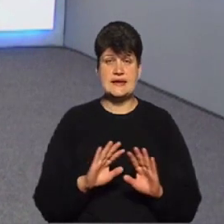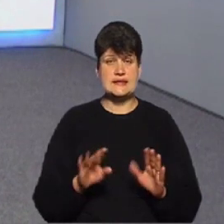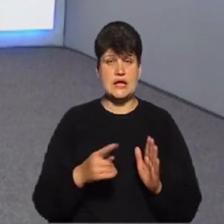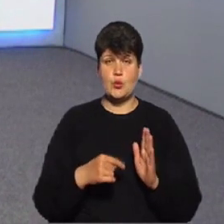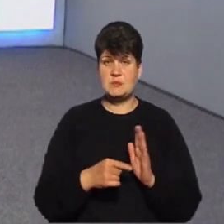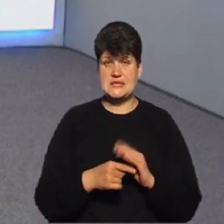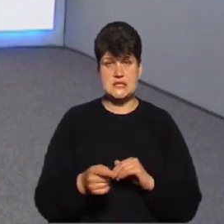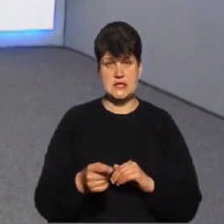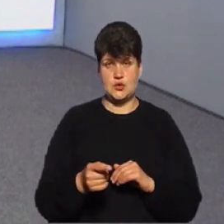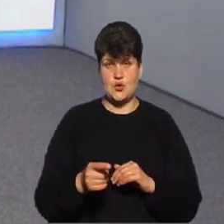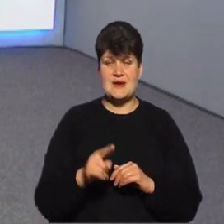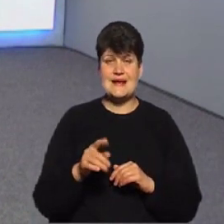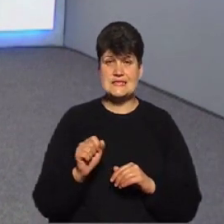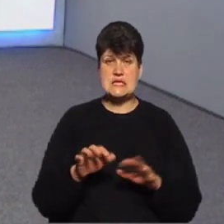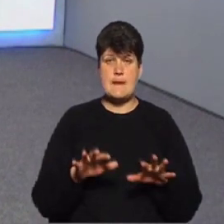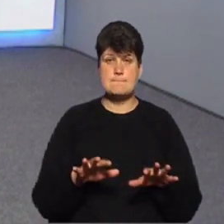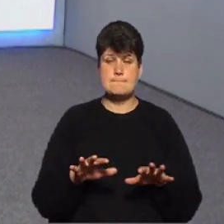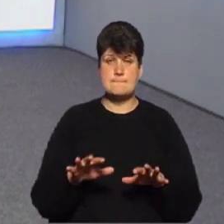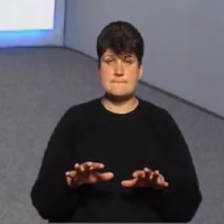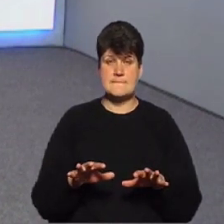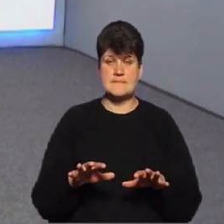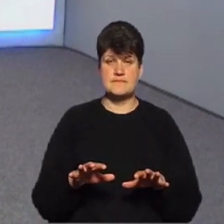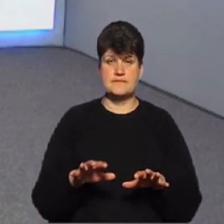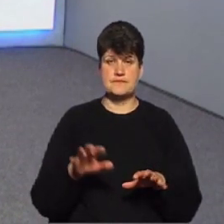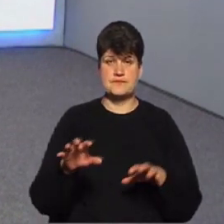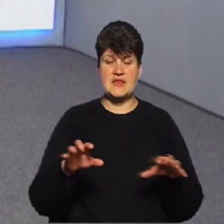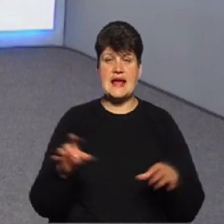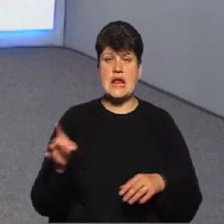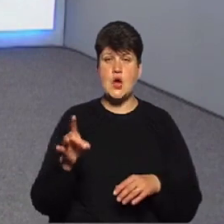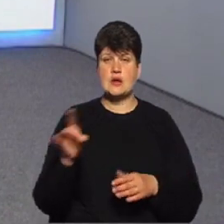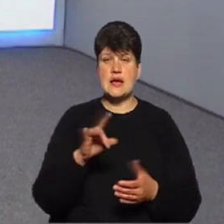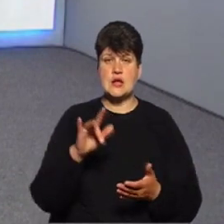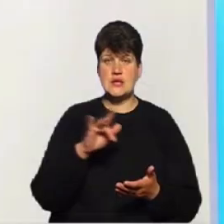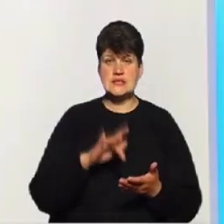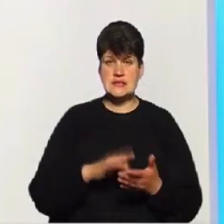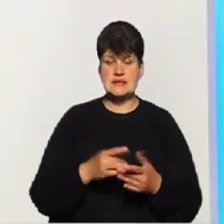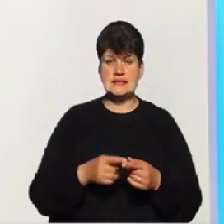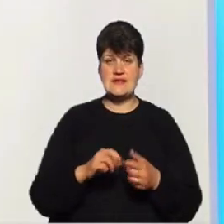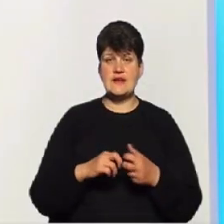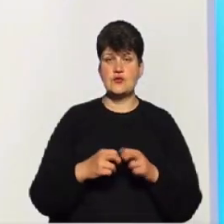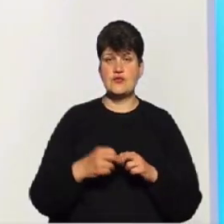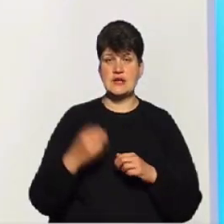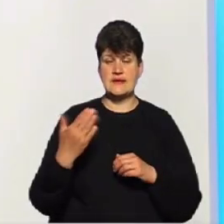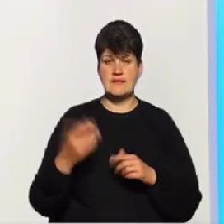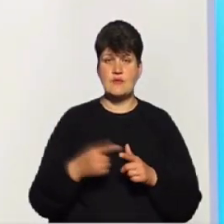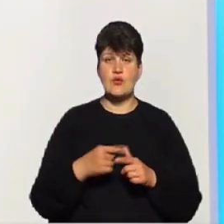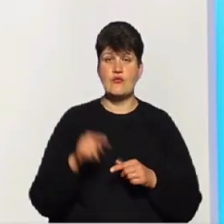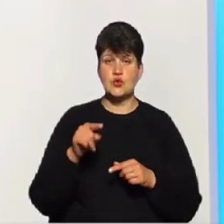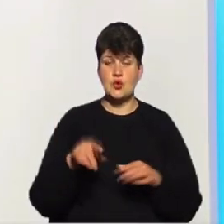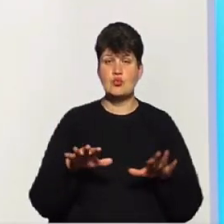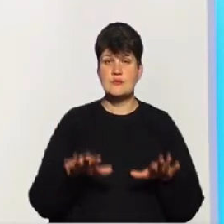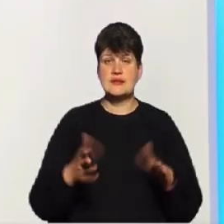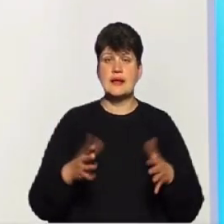за місцем дислокації регіонального центру, тобто в місті Івано-Франківську, або в тому місці, де їм буде ближче